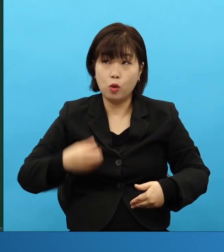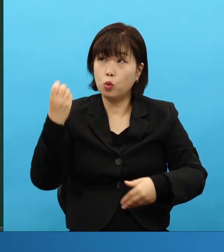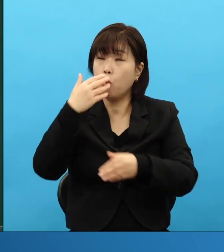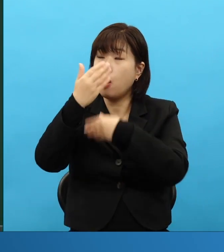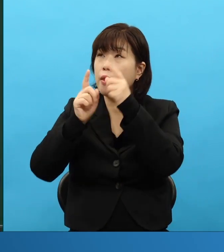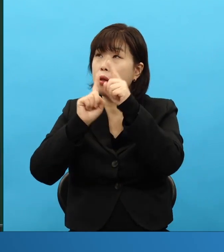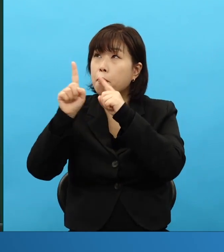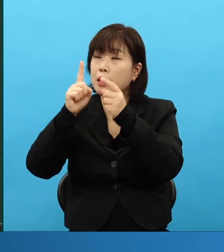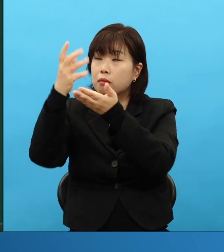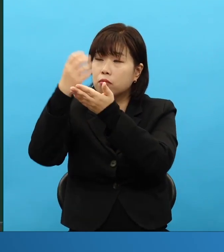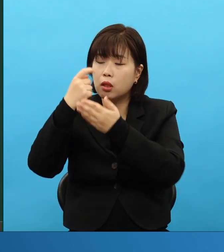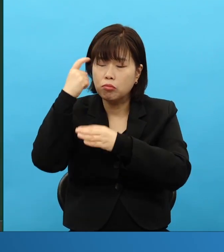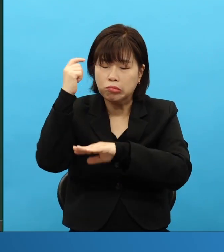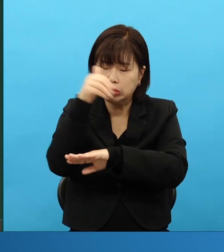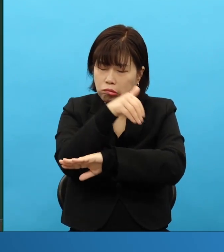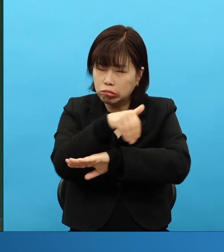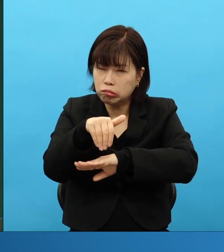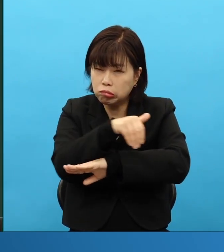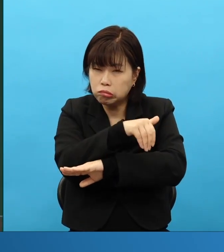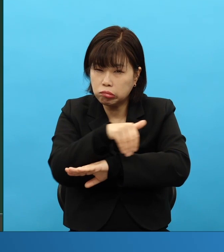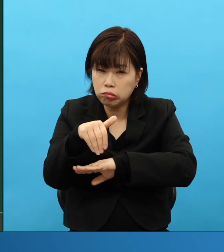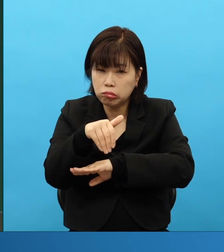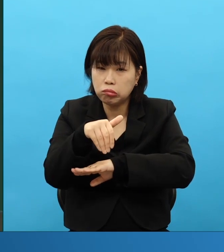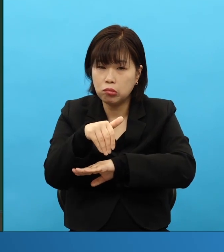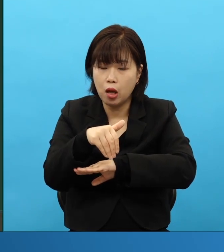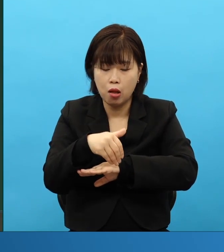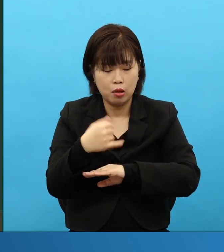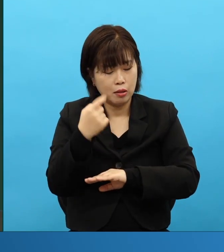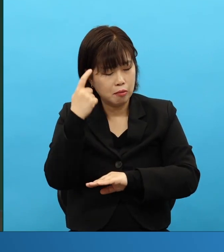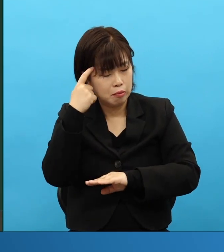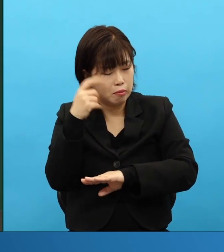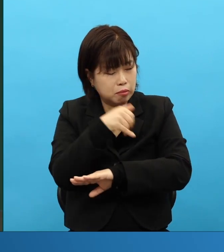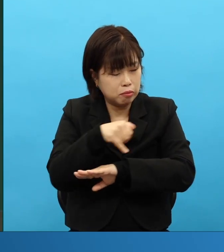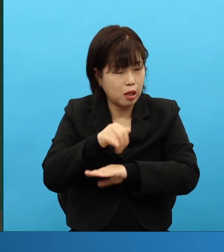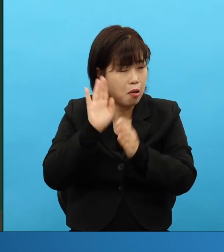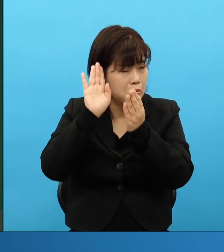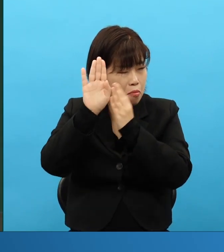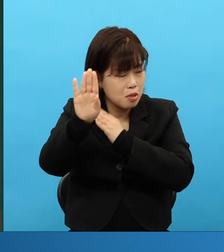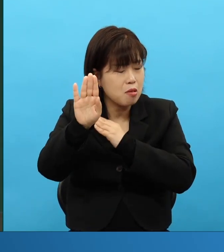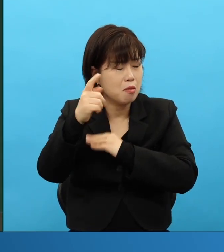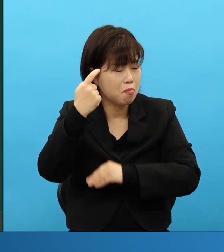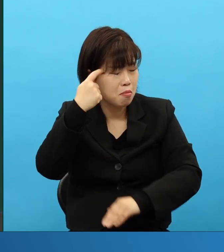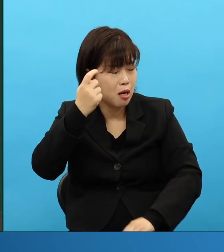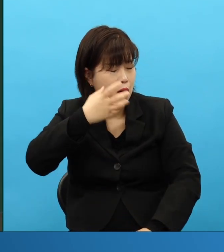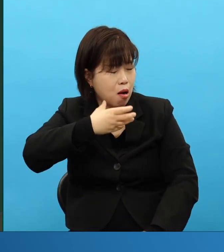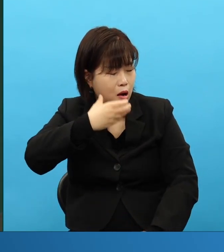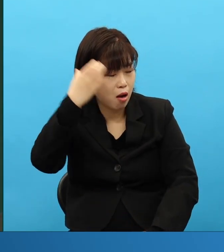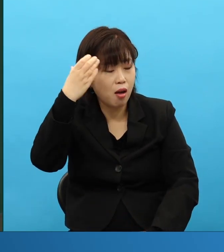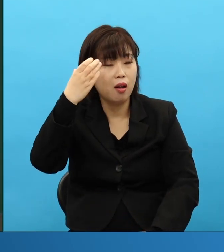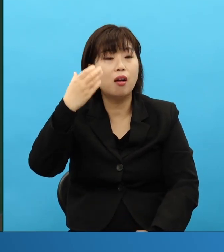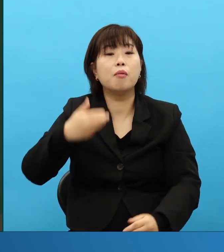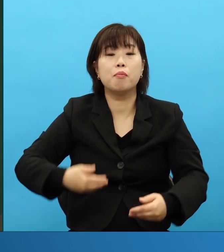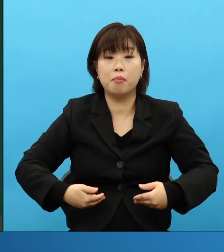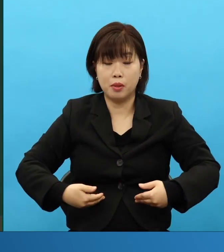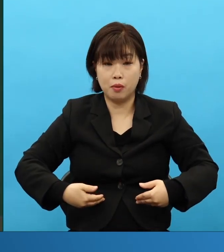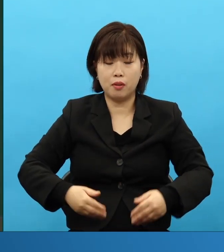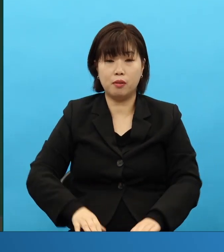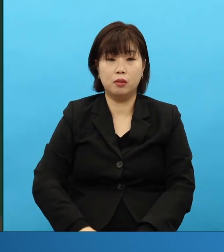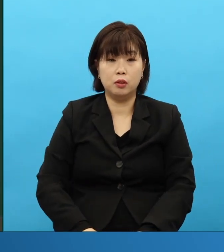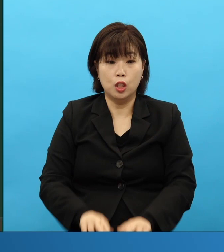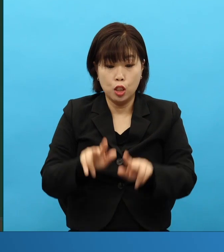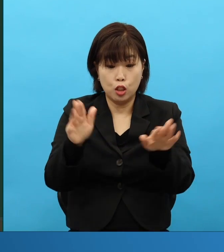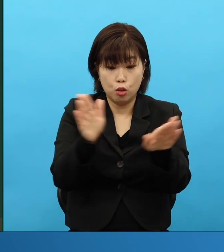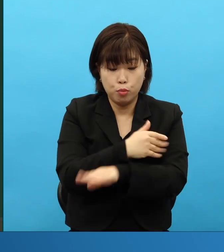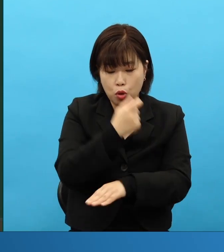to do this starting now. 그러면 여러분이 진짜 이 기도해 버리면 하나님이 달란트를 발견시켜 준다니까. And you really pray this prayer, and God will allow you to find